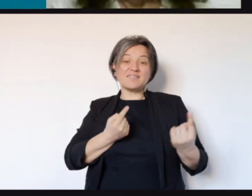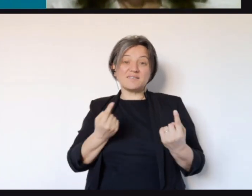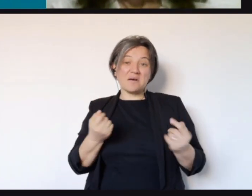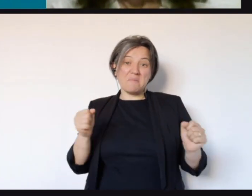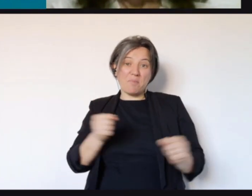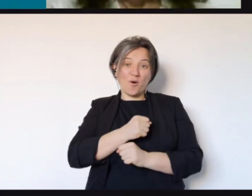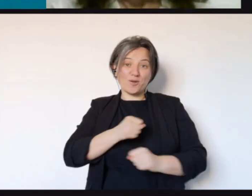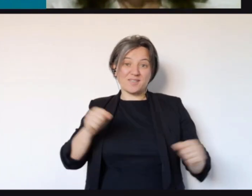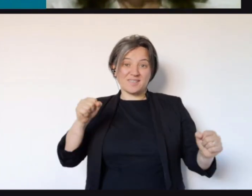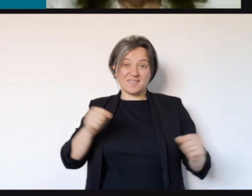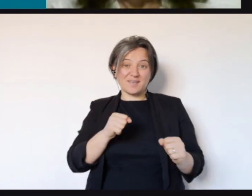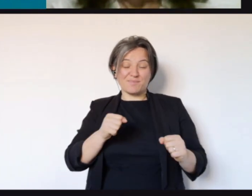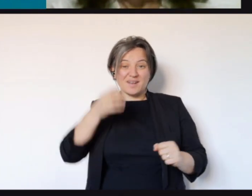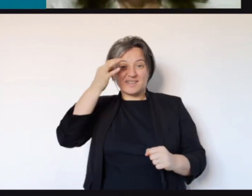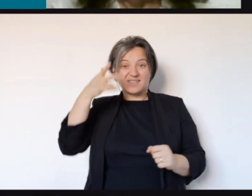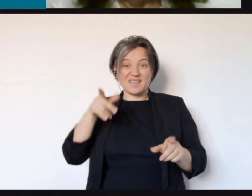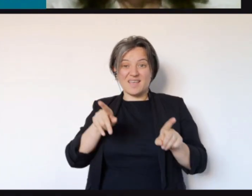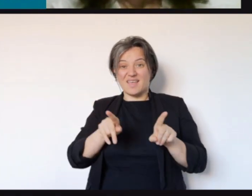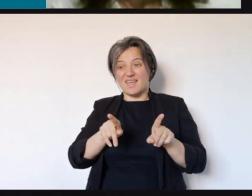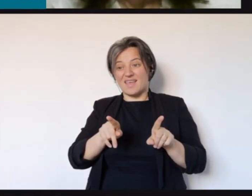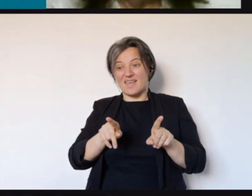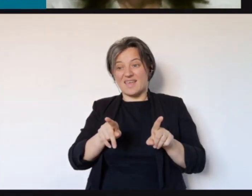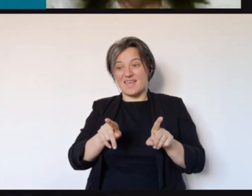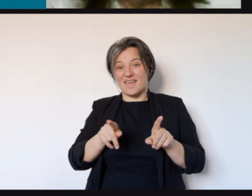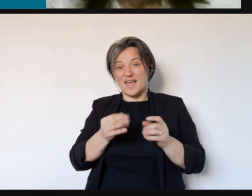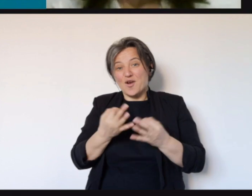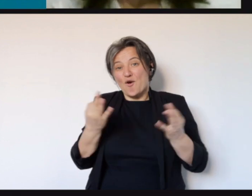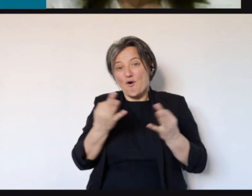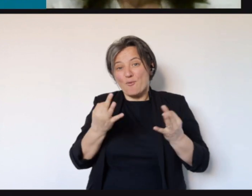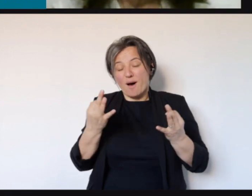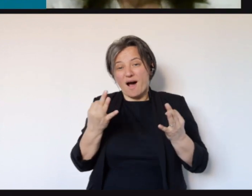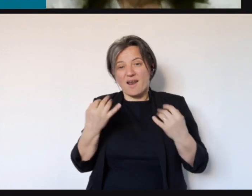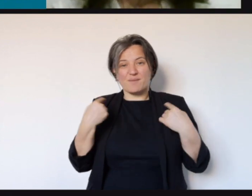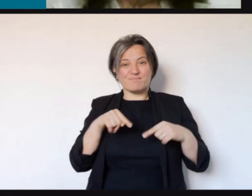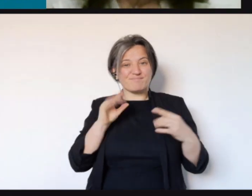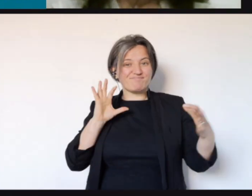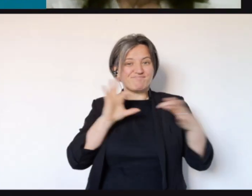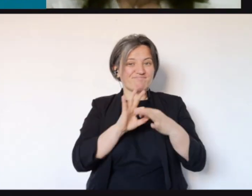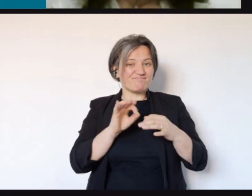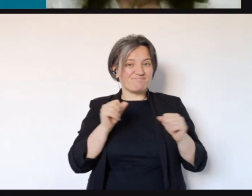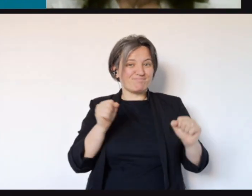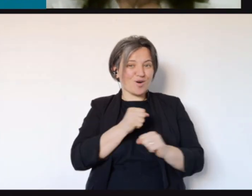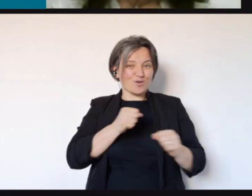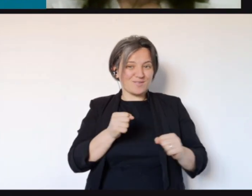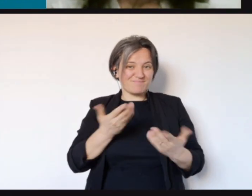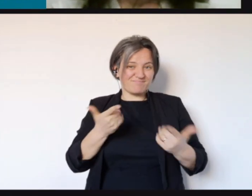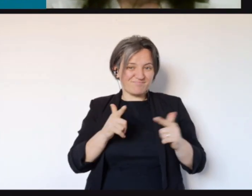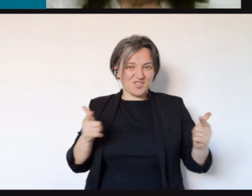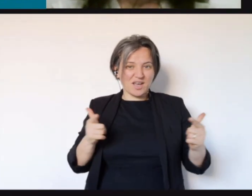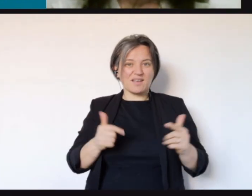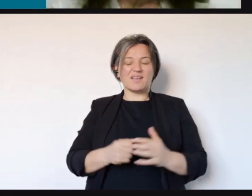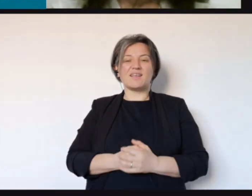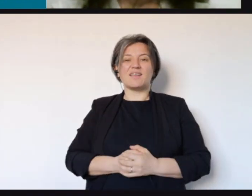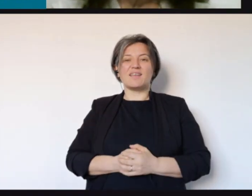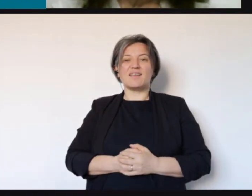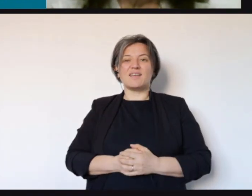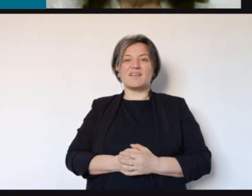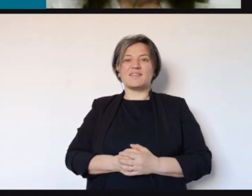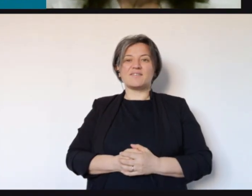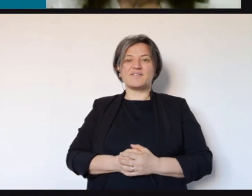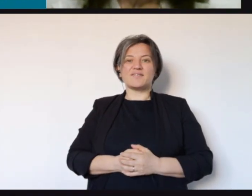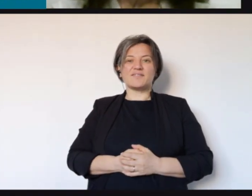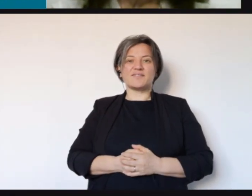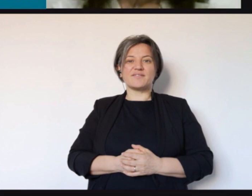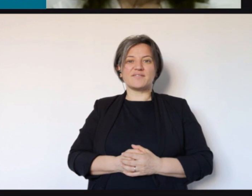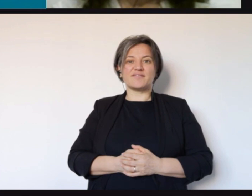tutto fosse nella norma, insomma, e quindi insomma, mi sembra anche questo